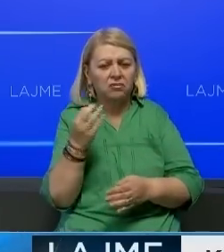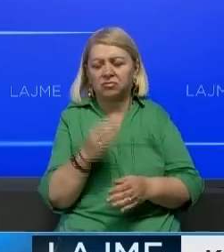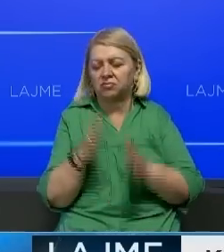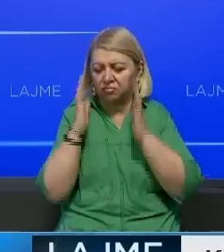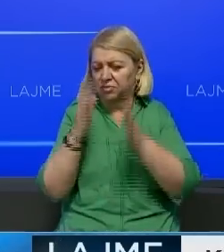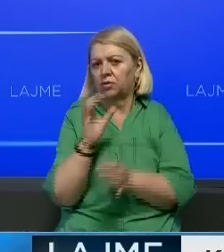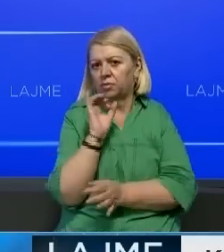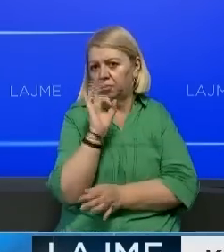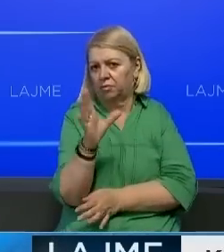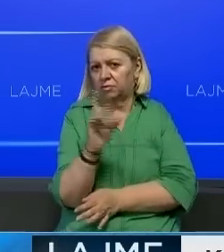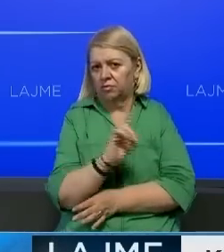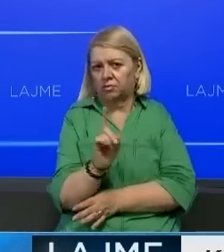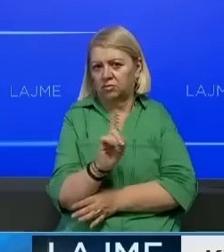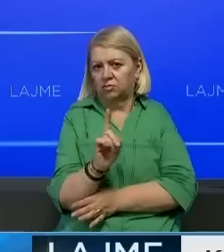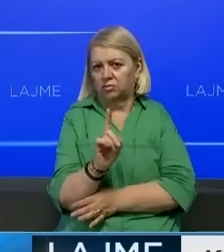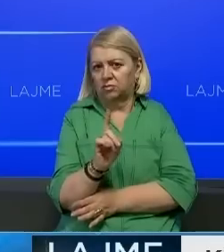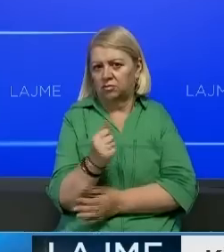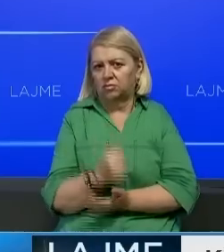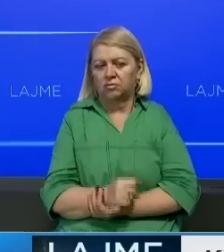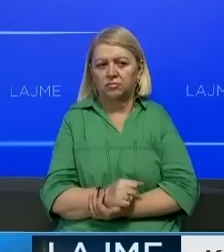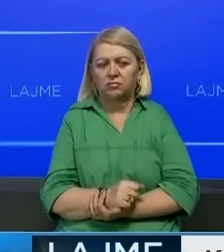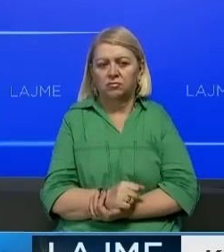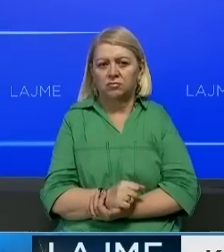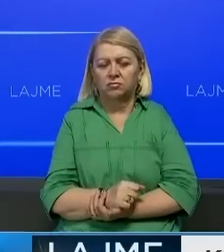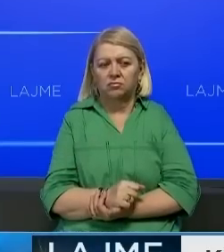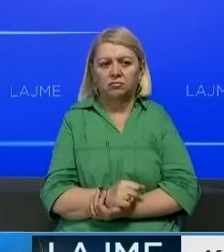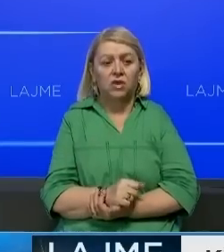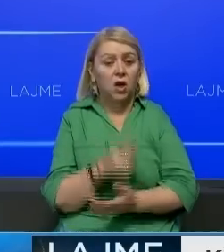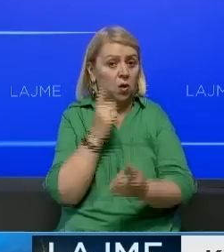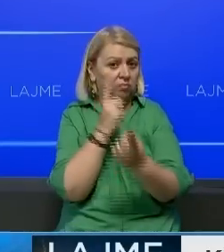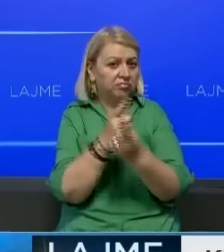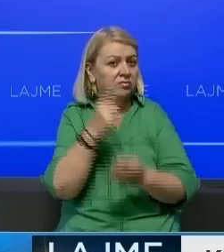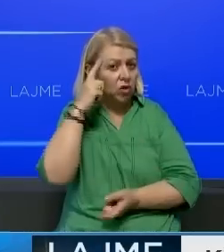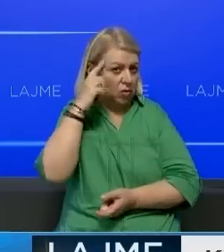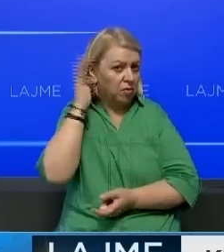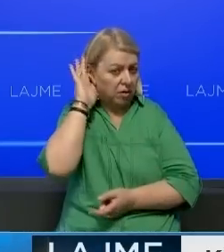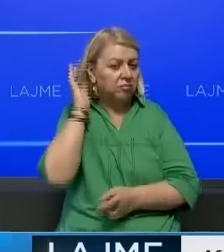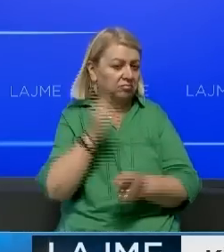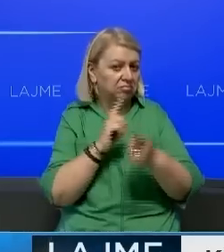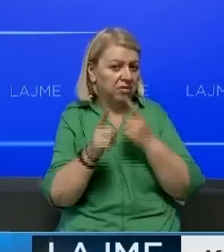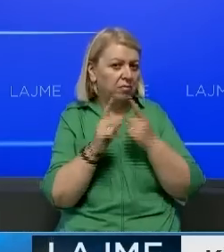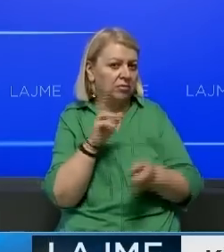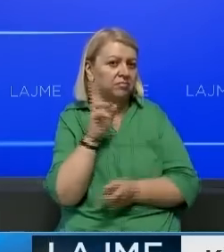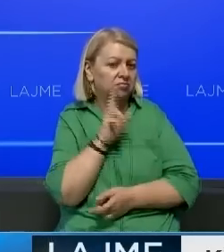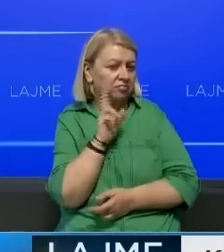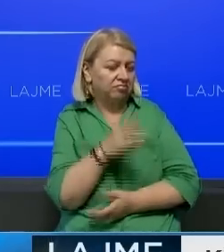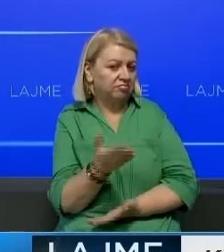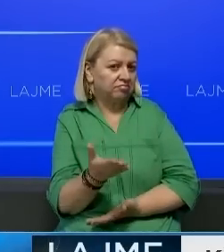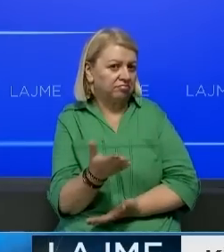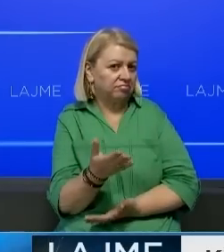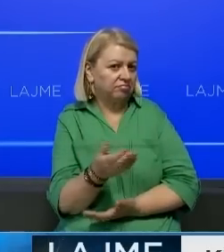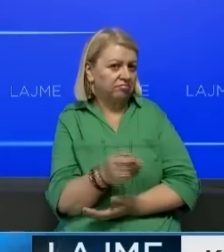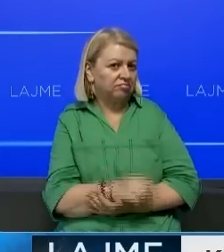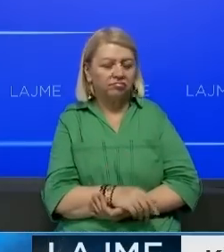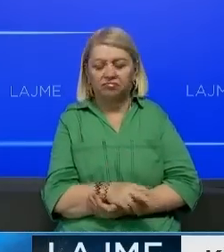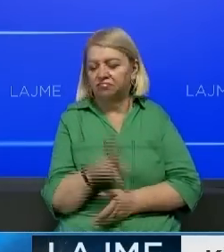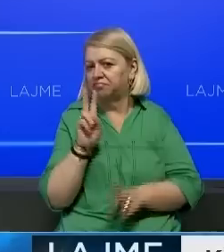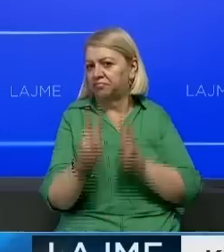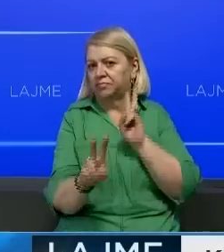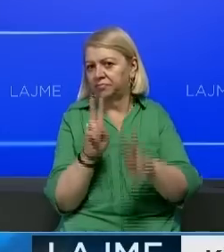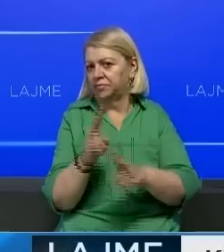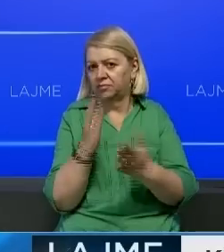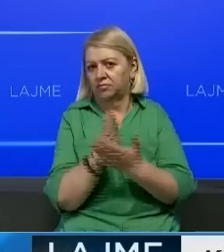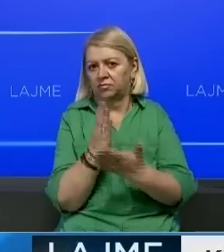gjëra fare. Këto janë sa me kur takon kryeministat me thonë diçka edhe i afusin kotë, më thonë si gjithmonë deri